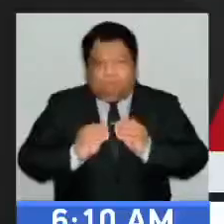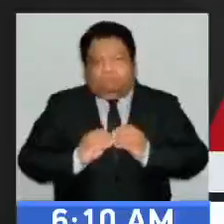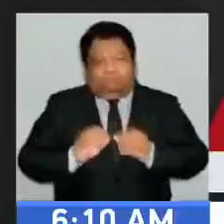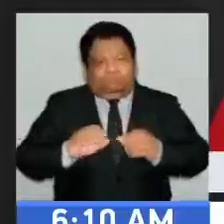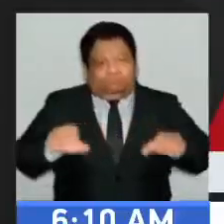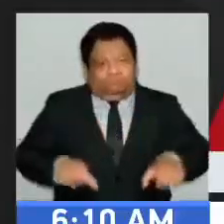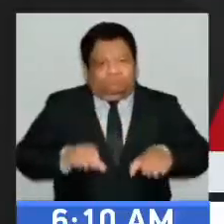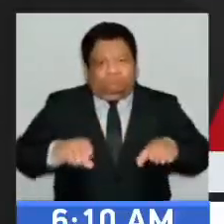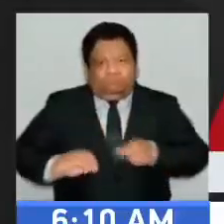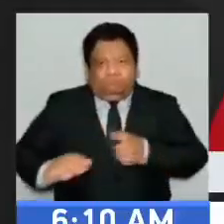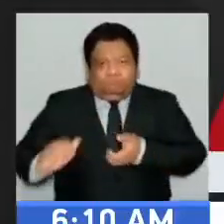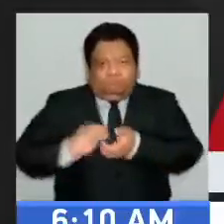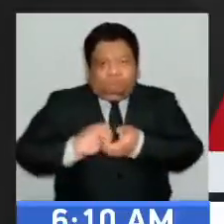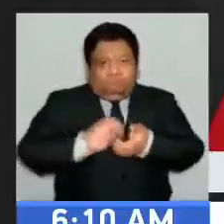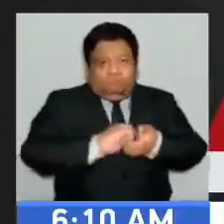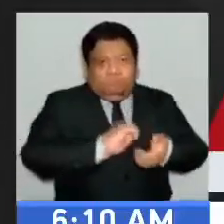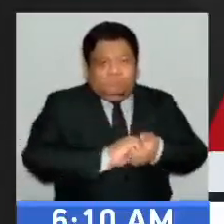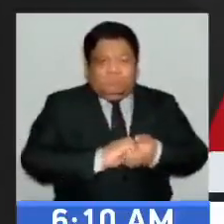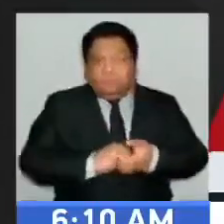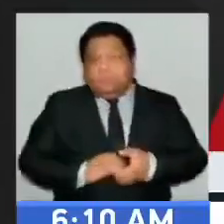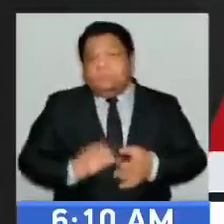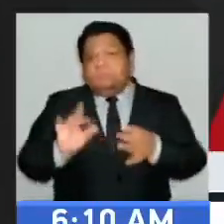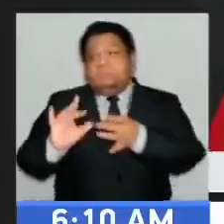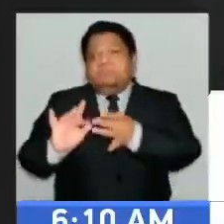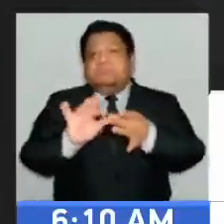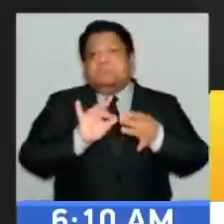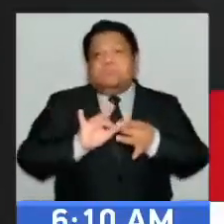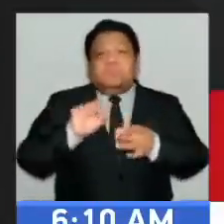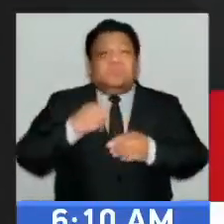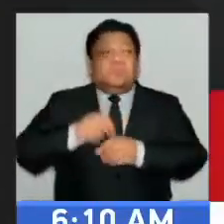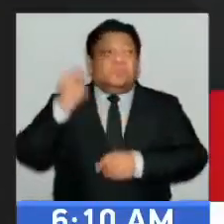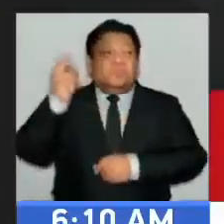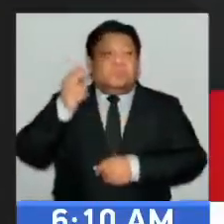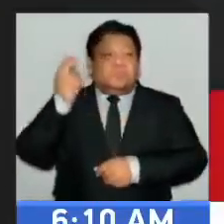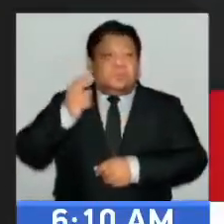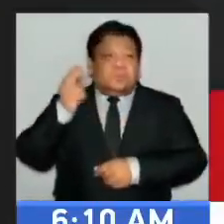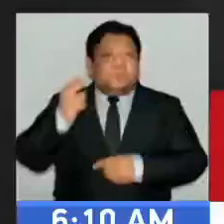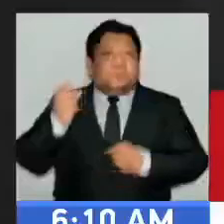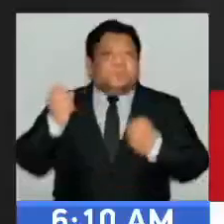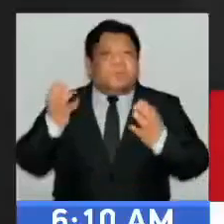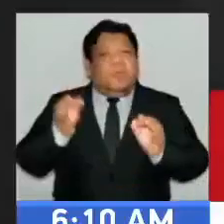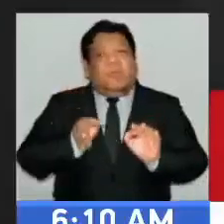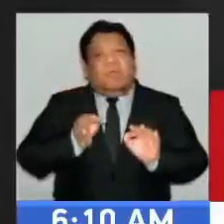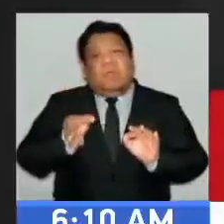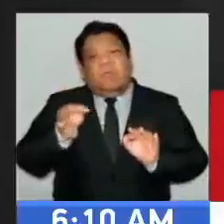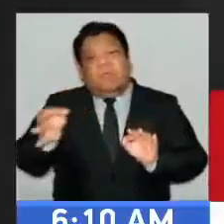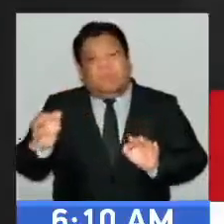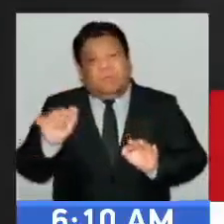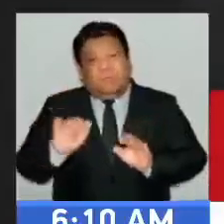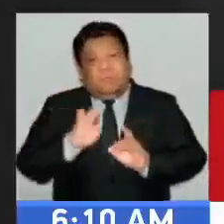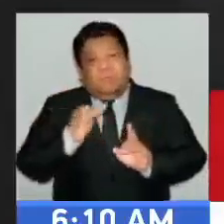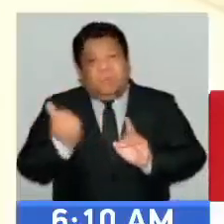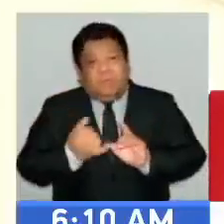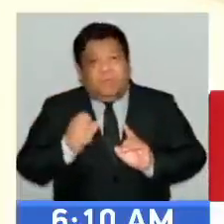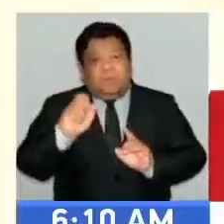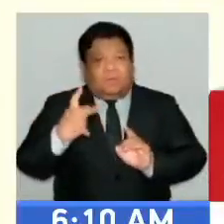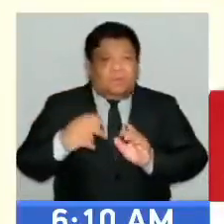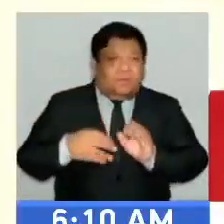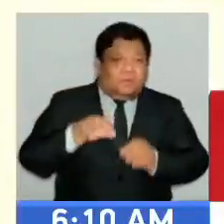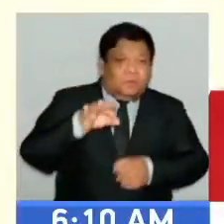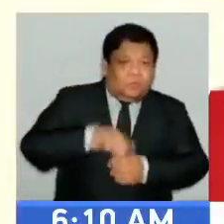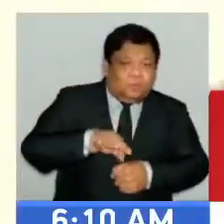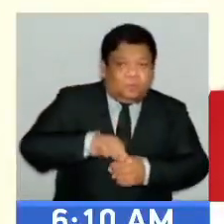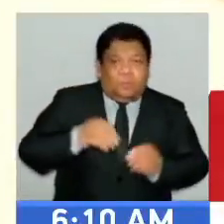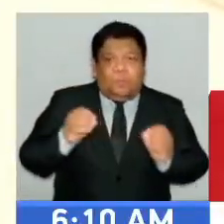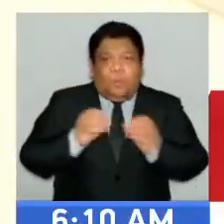kasaysayan natin, kahit na ito'y ilang beses na pagpapaliban, ang barangay at SK election ang mas bayulente. Base